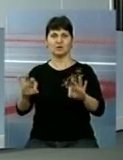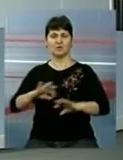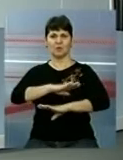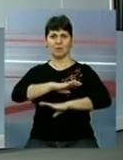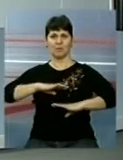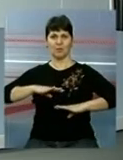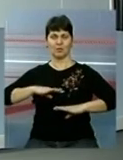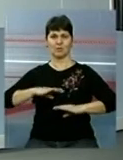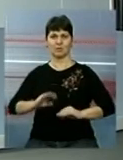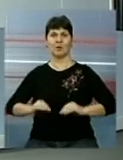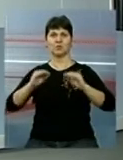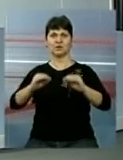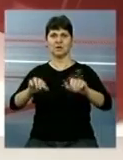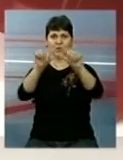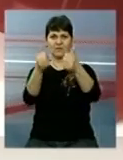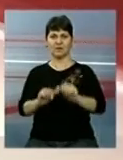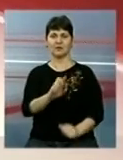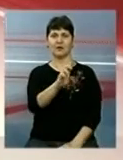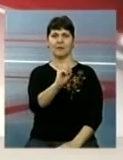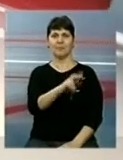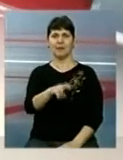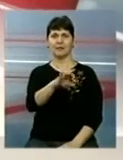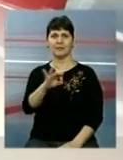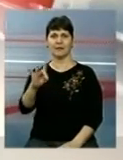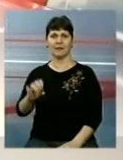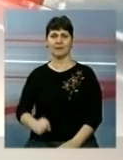Бандери, йдеться на сайті мерії.